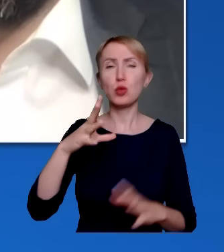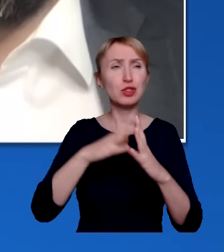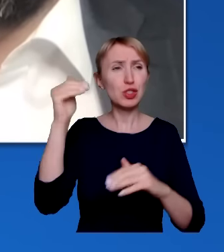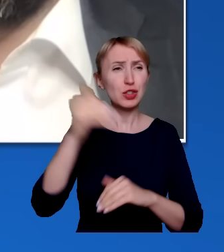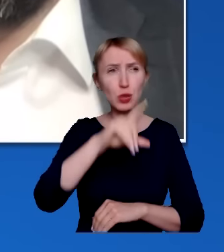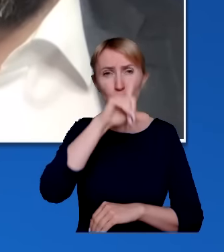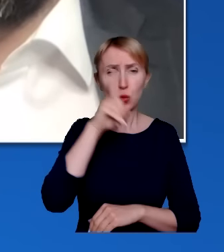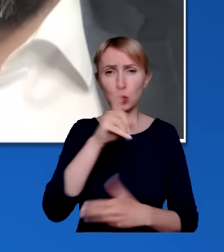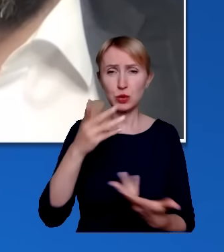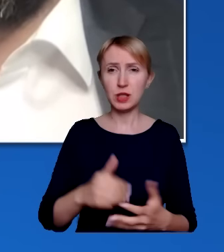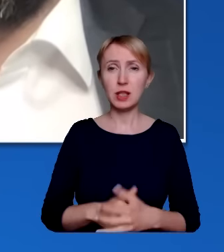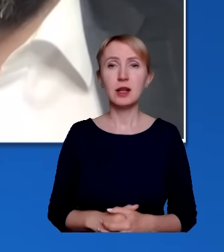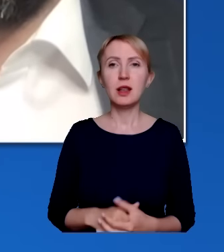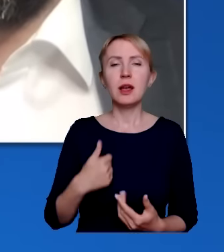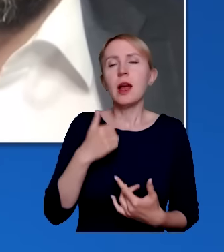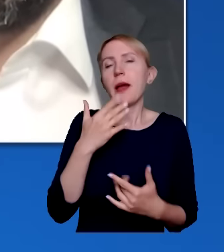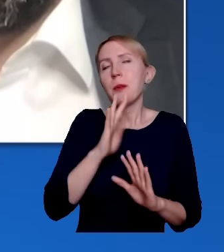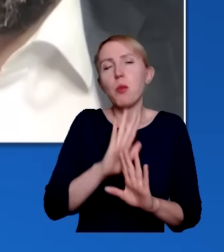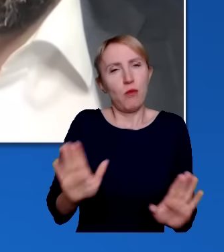Przepraszam bardzo nie